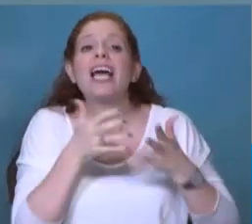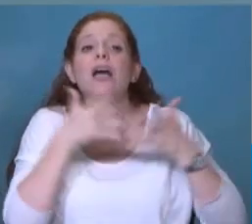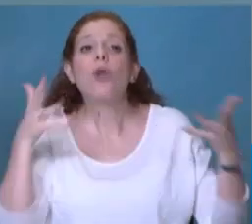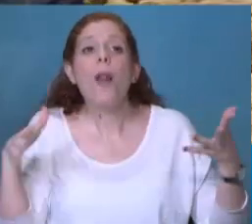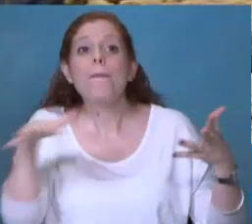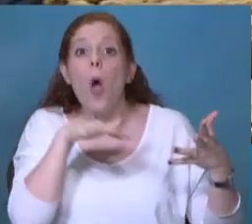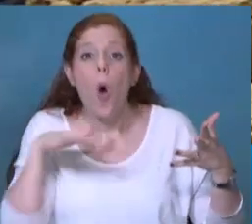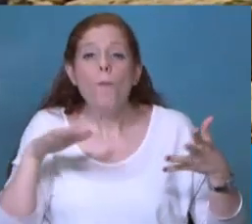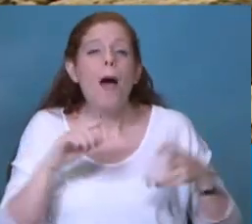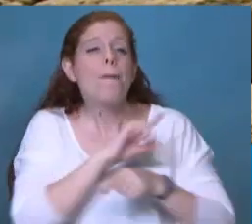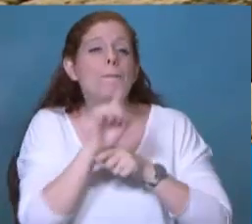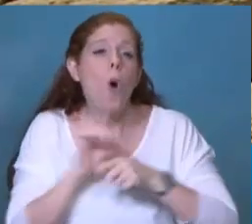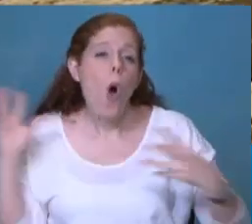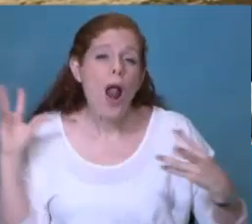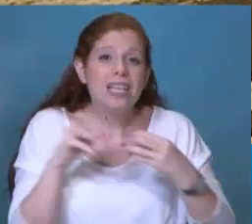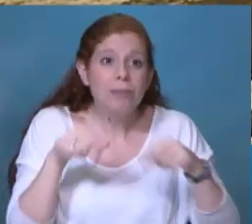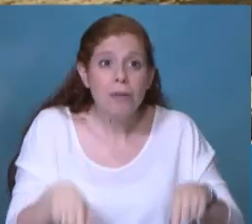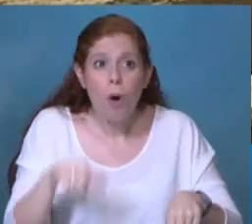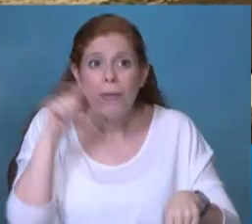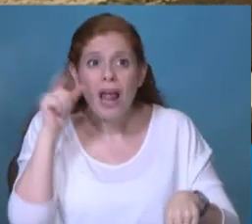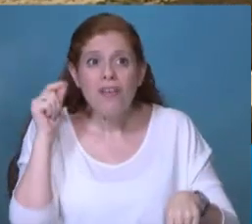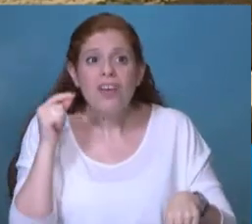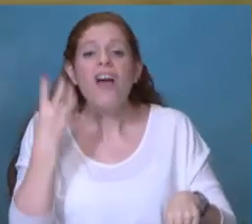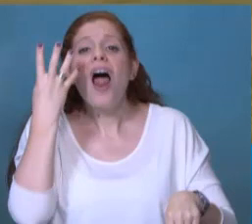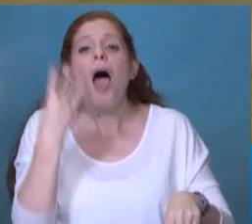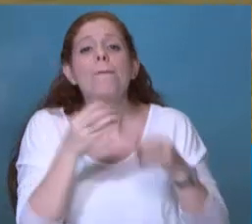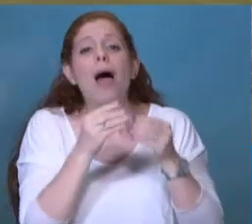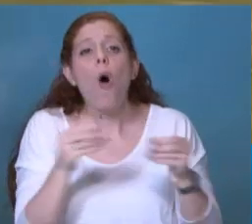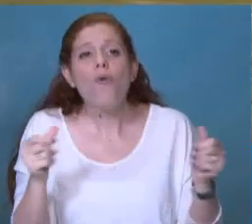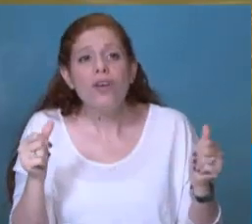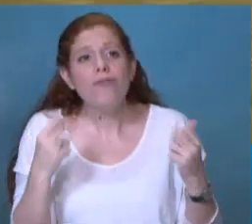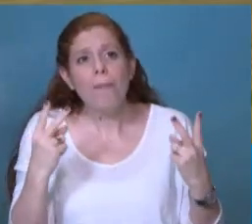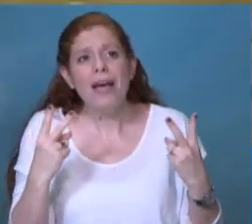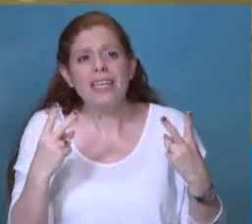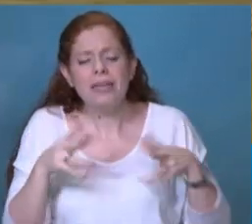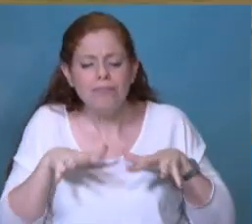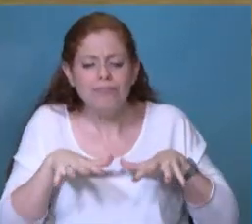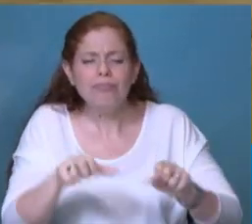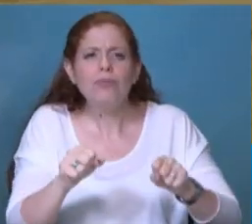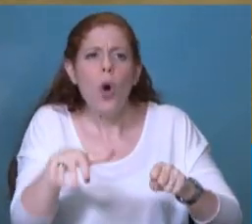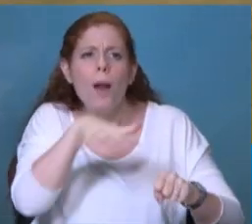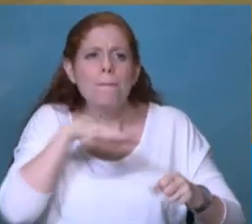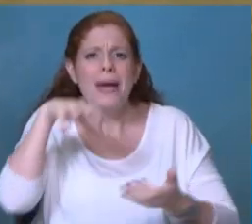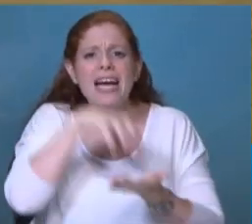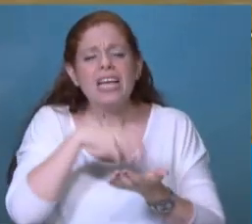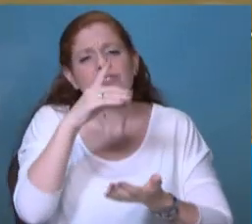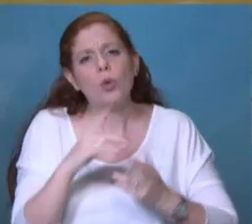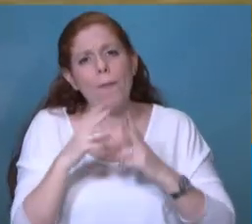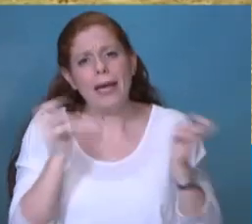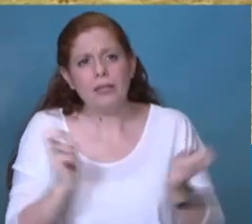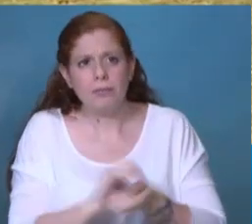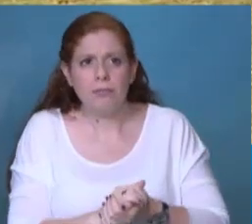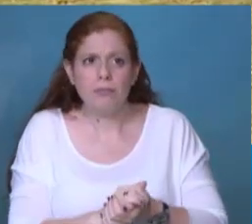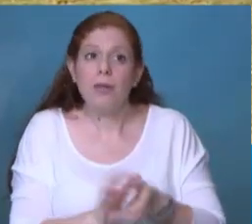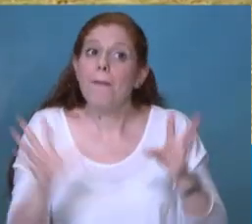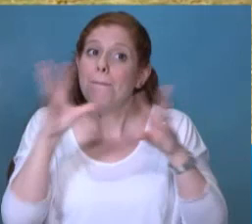בכל הזמנים. כאן בתל אביב משתרע על 4 חופים ובעצם חולש על כל מרכז דרום העיר. מהערב